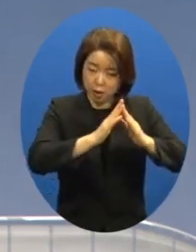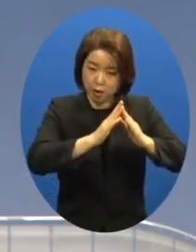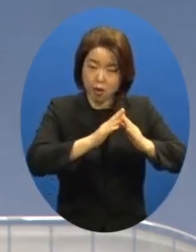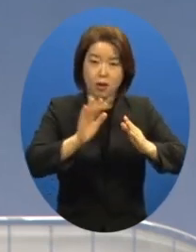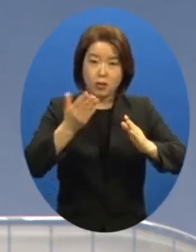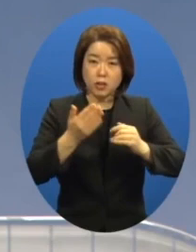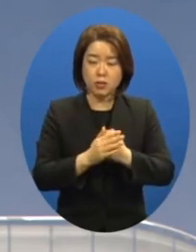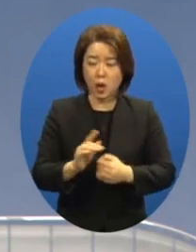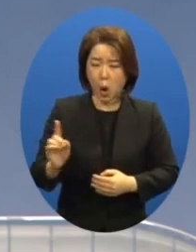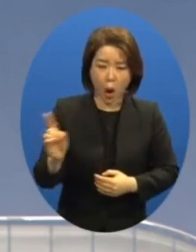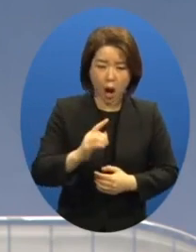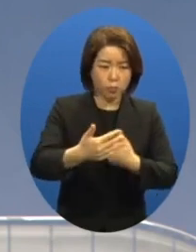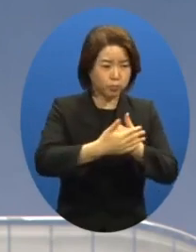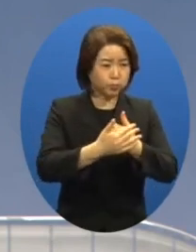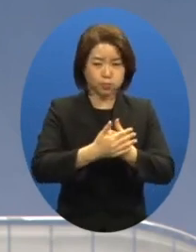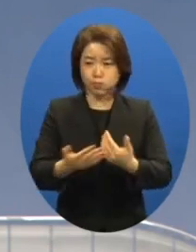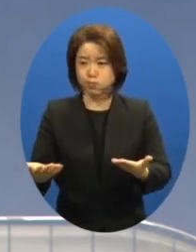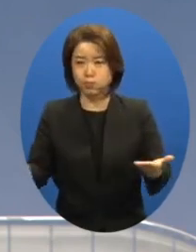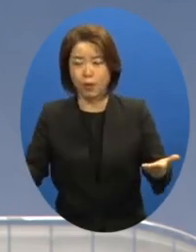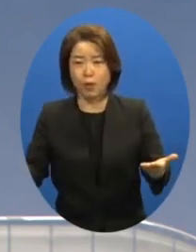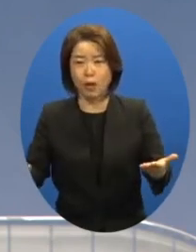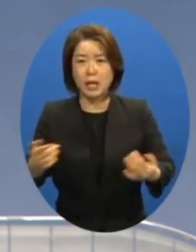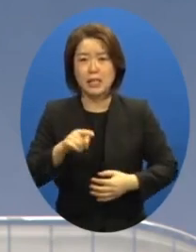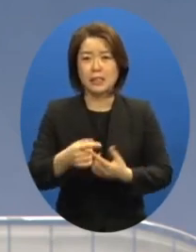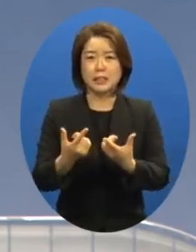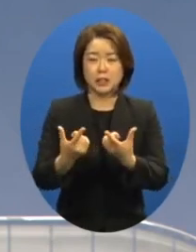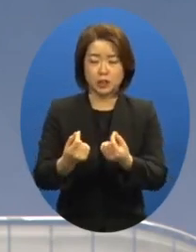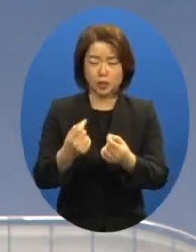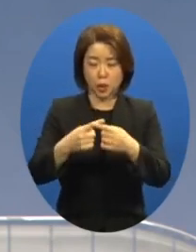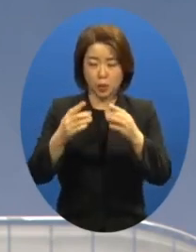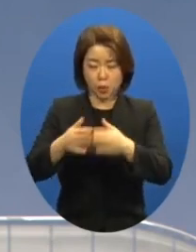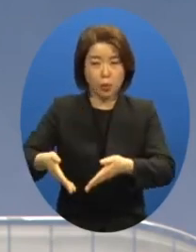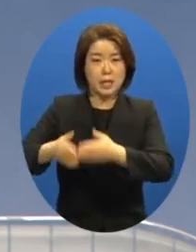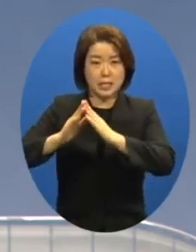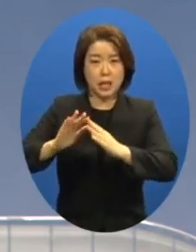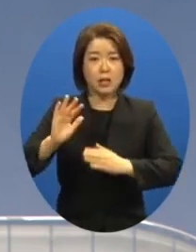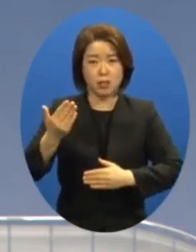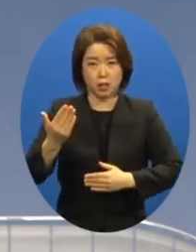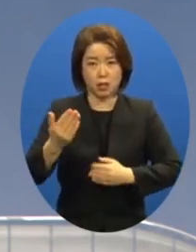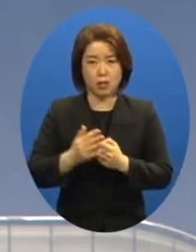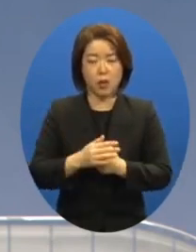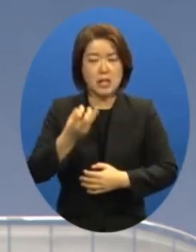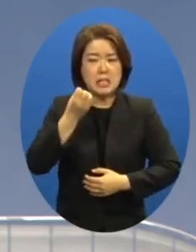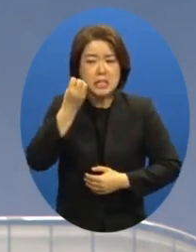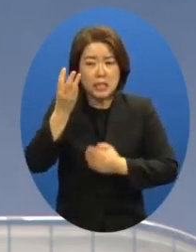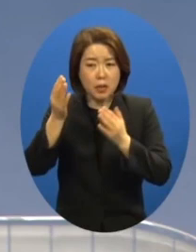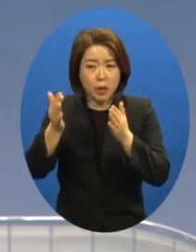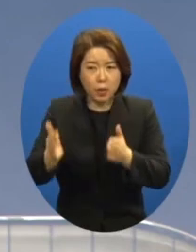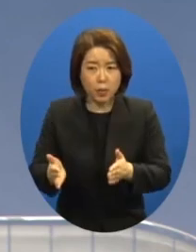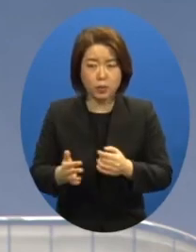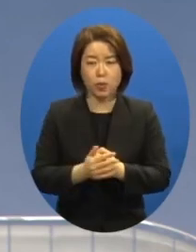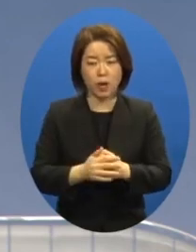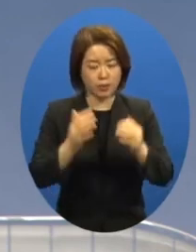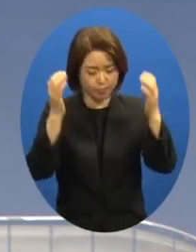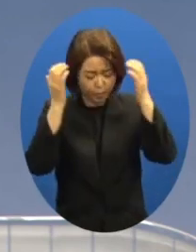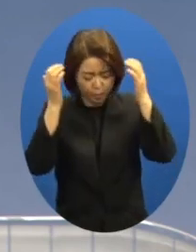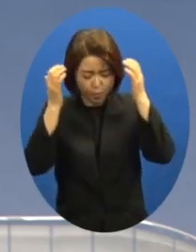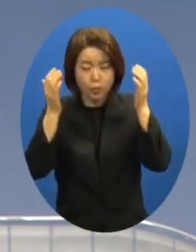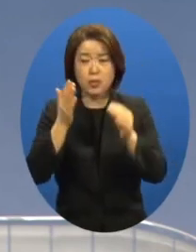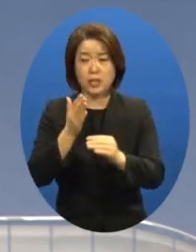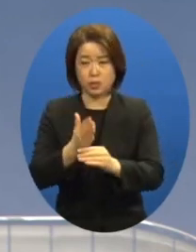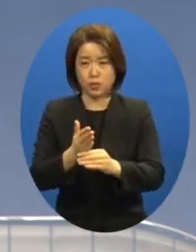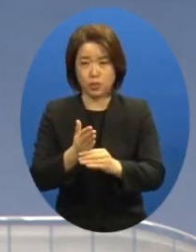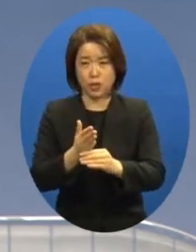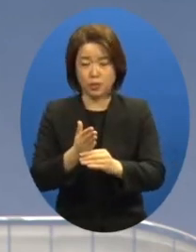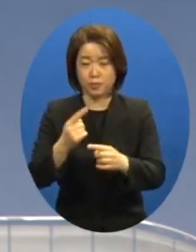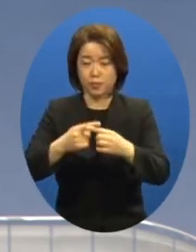아무런 도움도 없이 그렇게 교회를 세워야 만 하게 되어서 3개월 동안을 호 생을 하다가